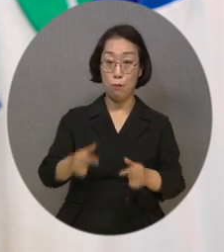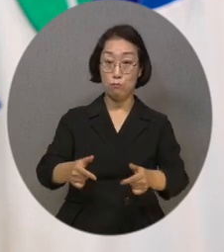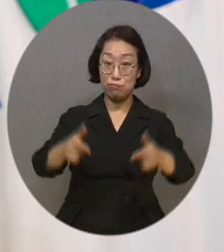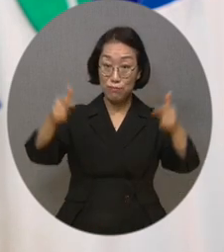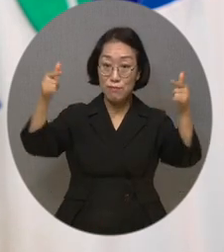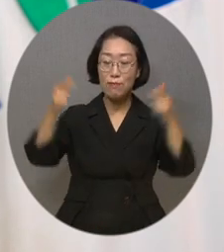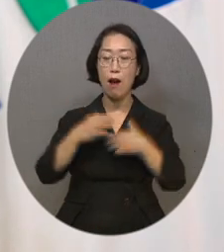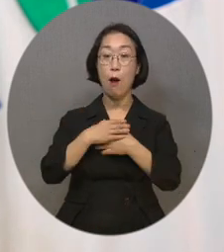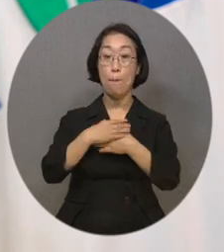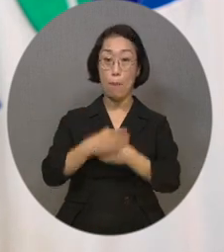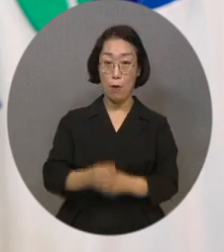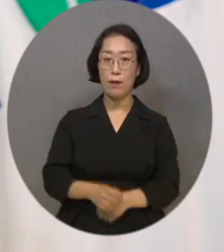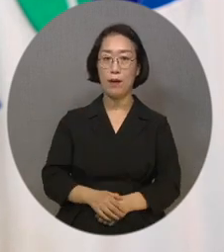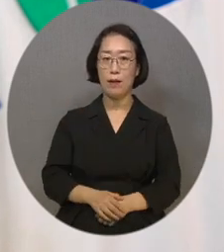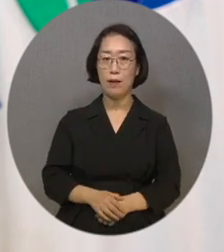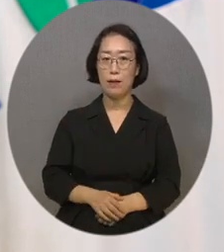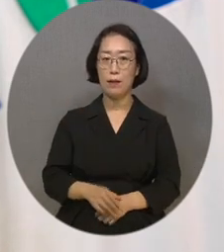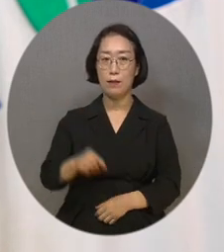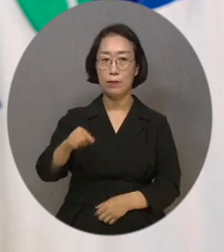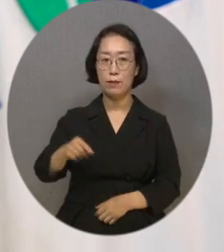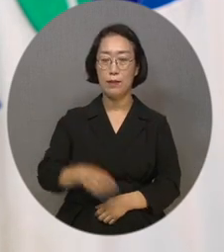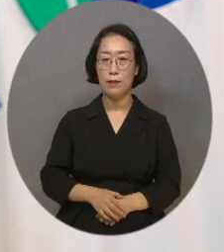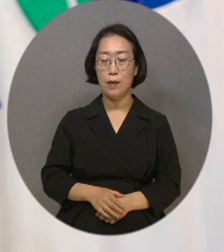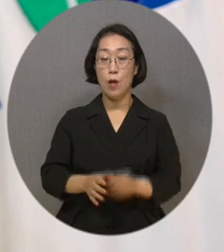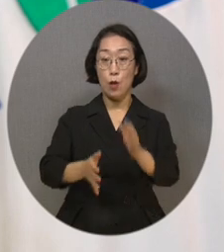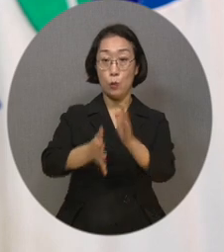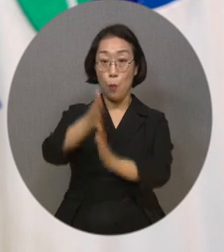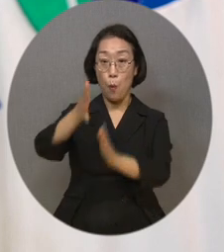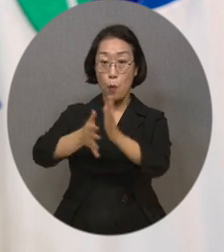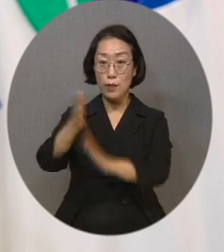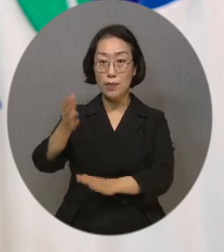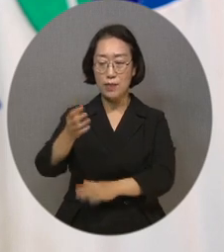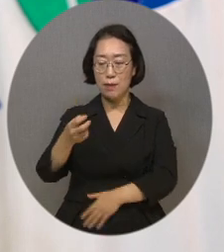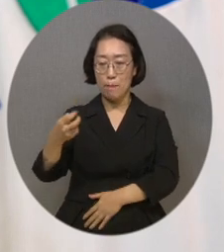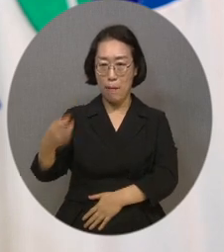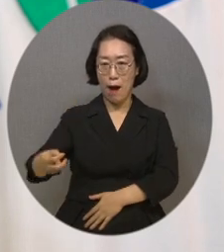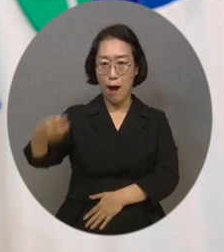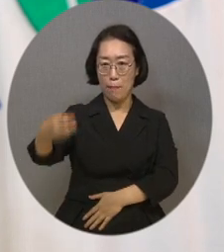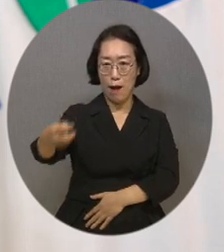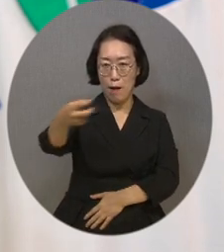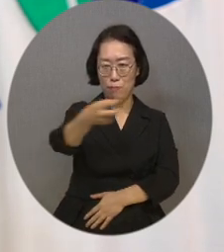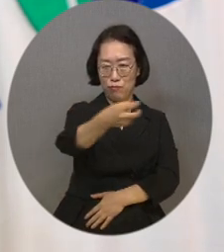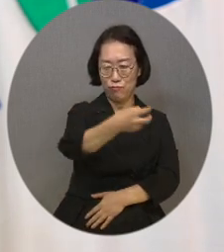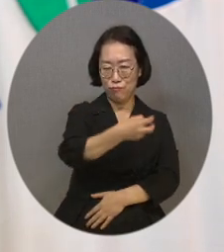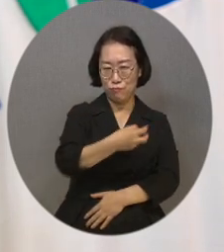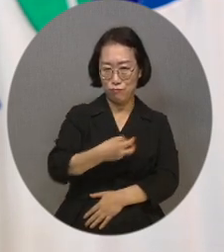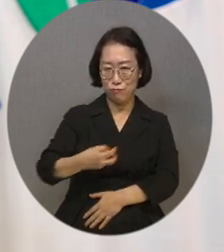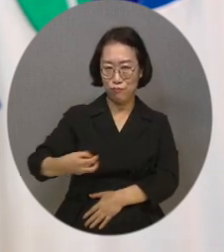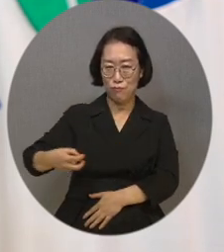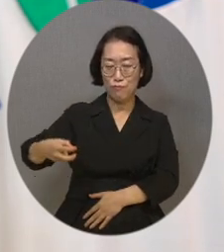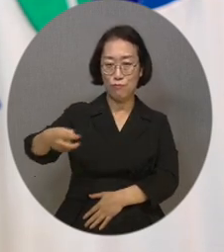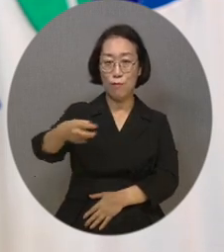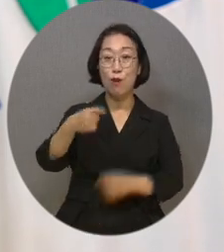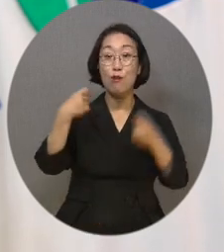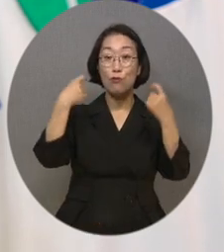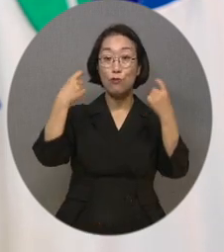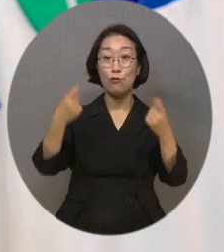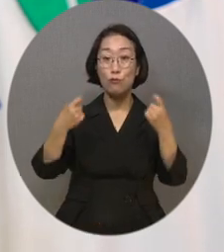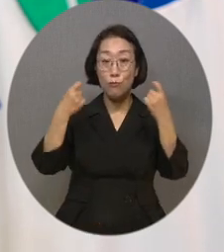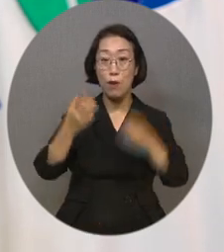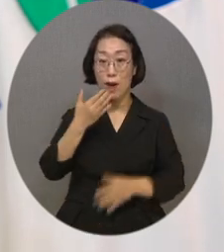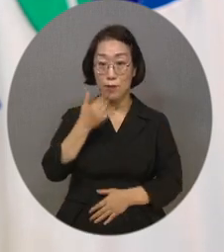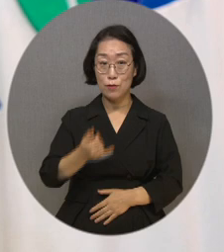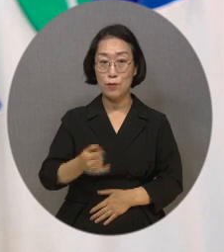금년에는 시티 투어라고 해서 한 번 타게 되면 곧장 지역을 유명한 지역을 예를